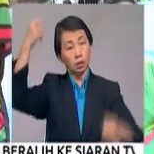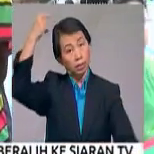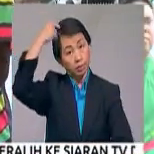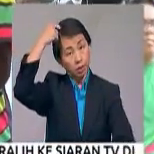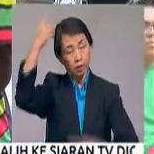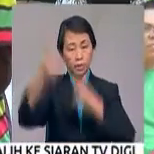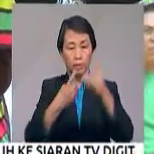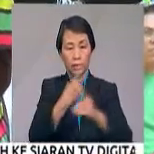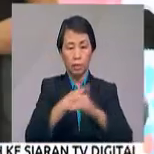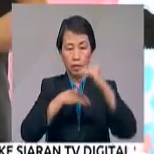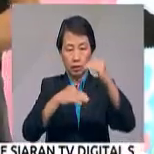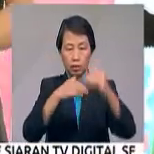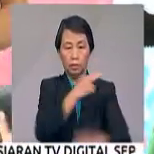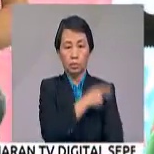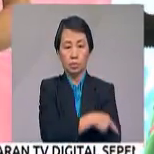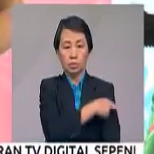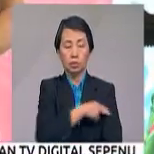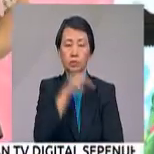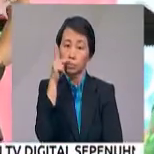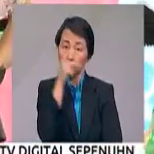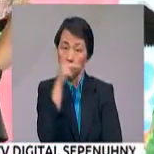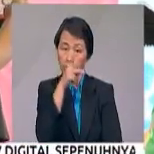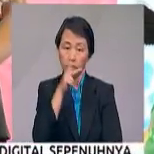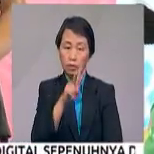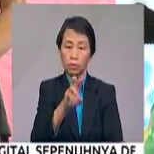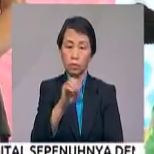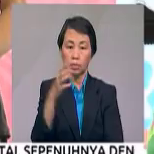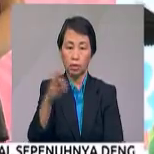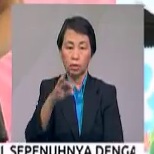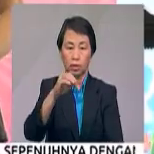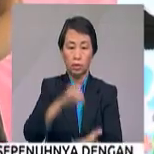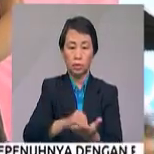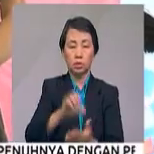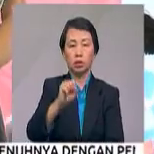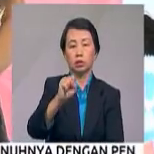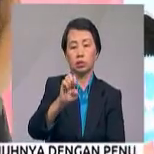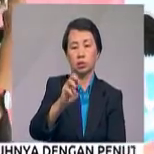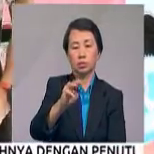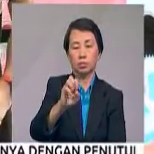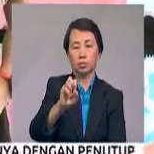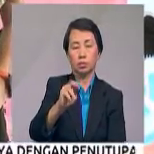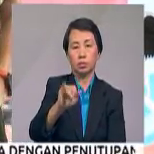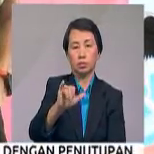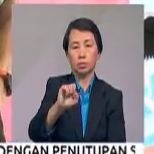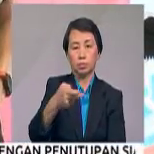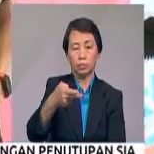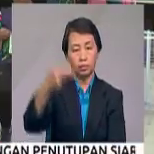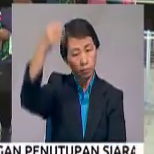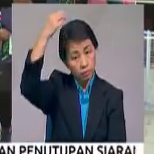Sedunia peringkat Hospital Kajang 2019 di Semenyih, Selangor.